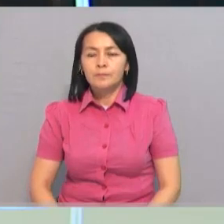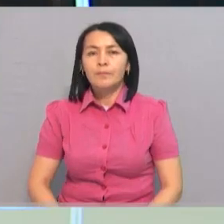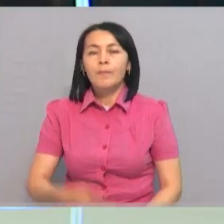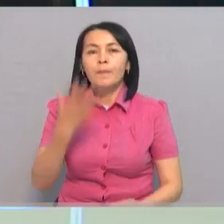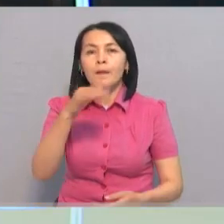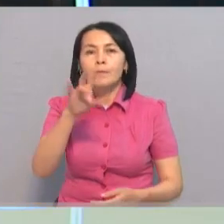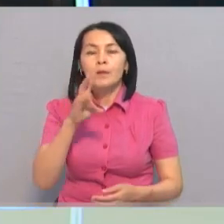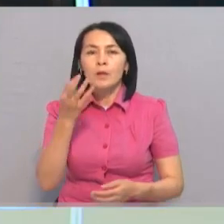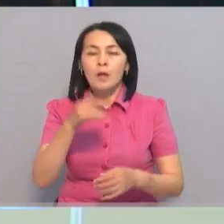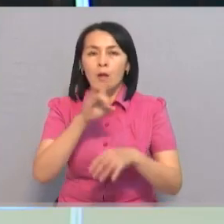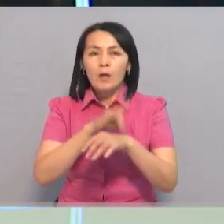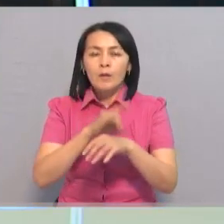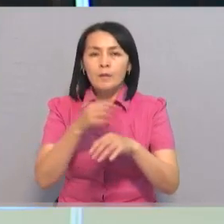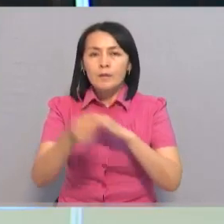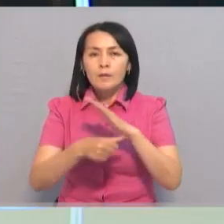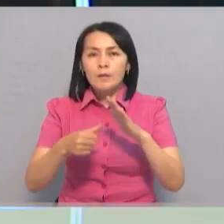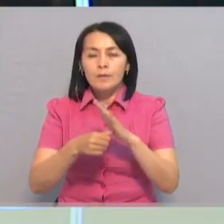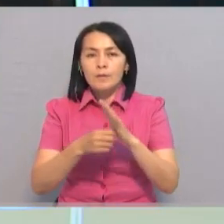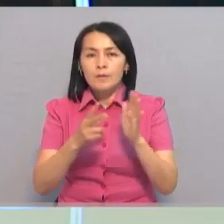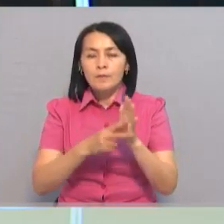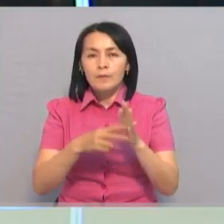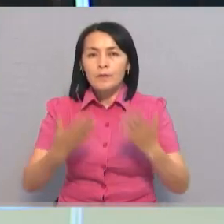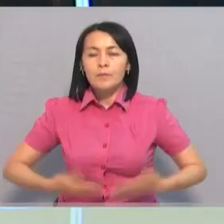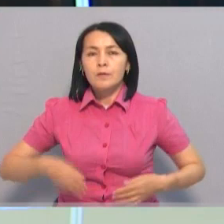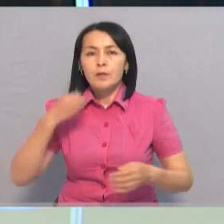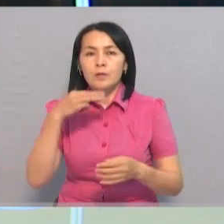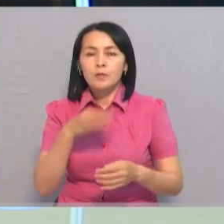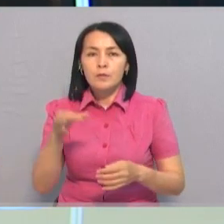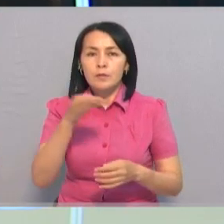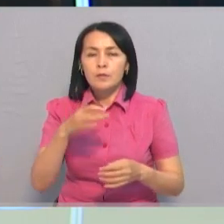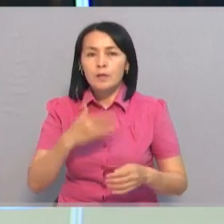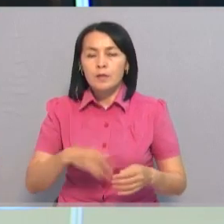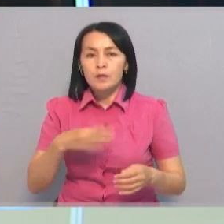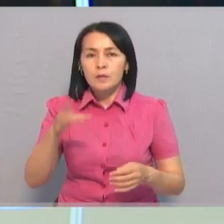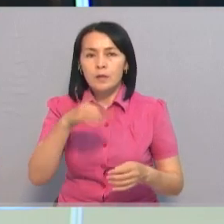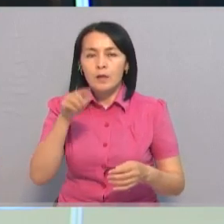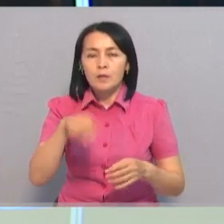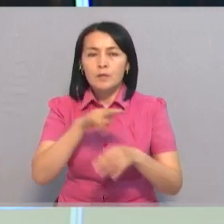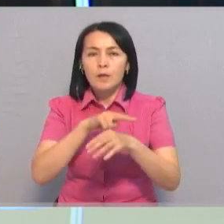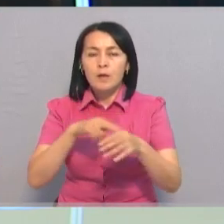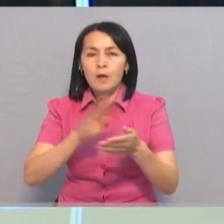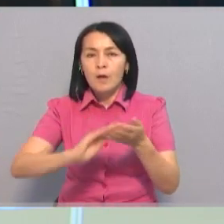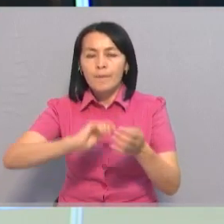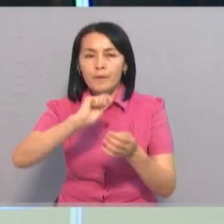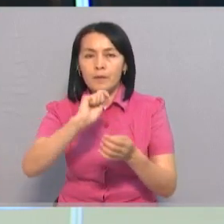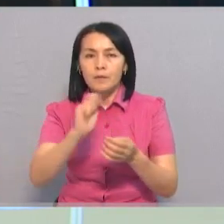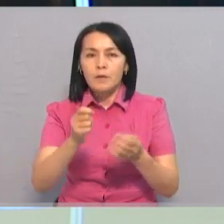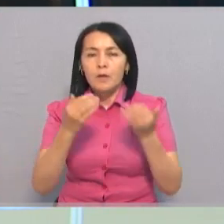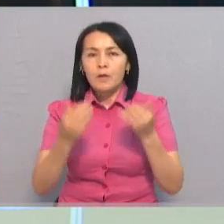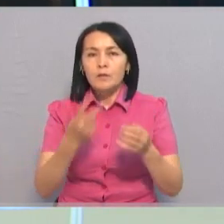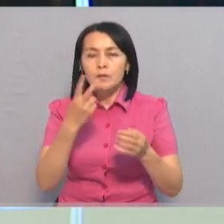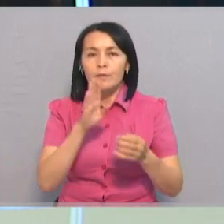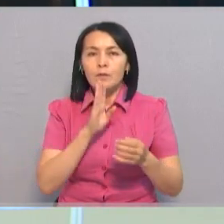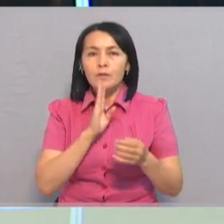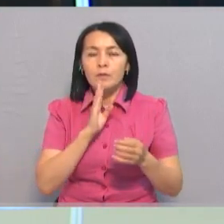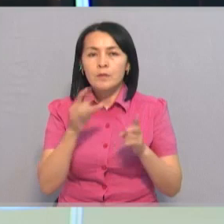На 5 миллионов тенге обманула безработная 8 жителей Туркестанской области. В Сарыагашский район отдел полиции поступило заявление от двух